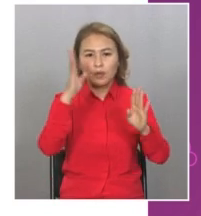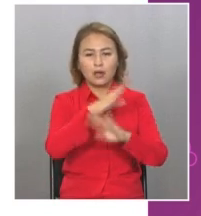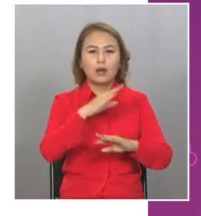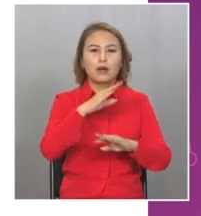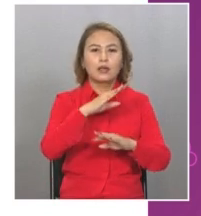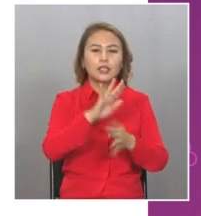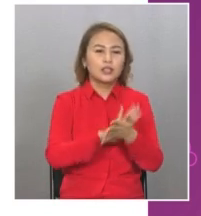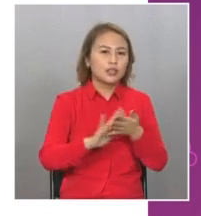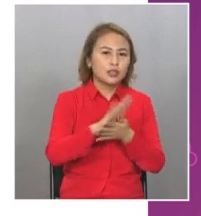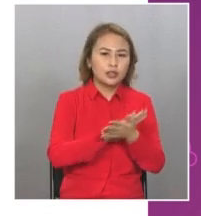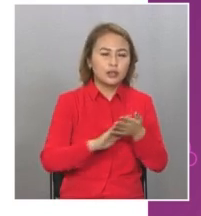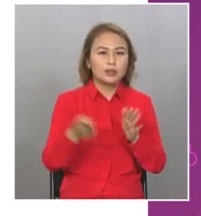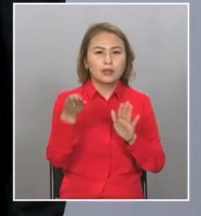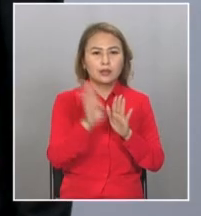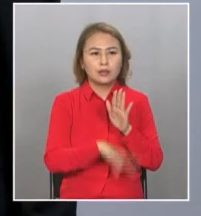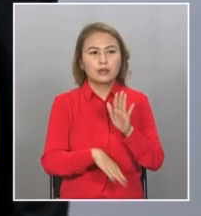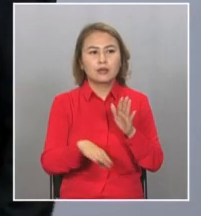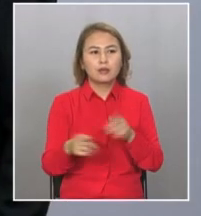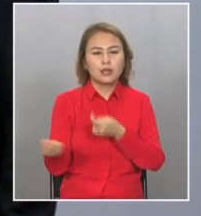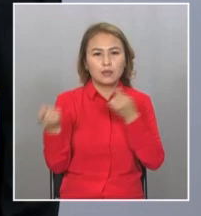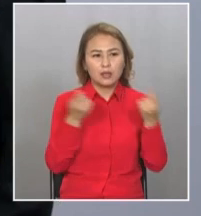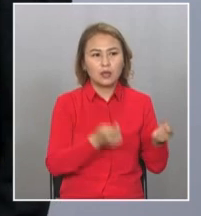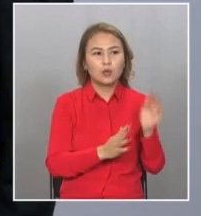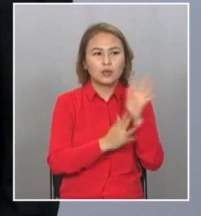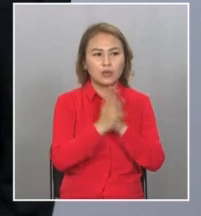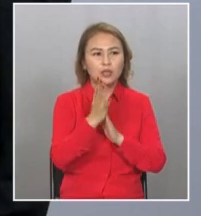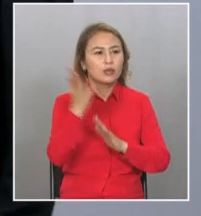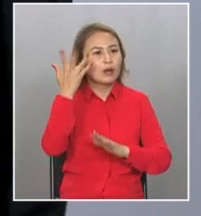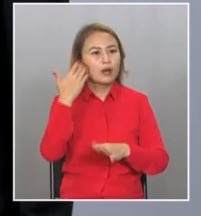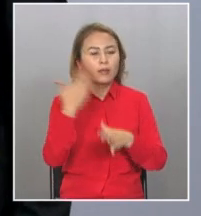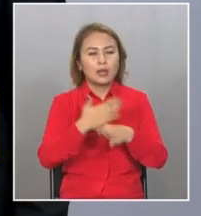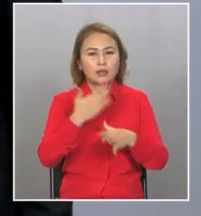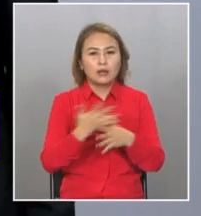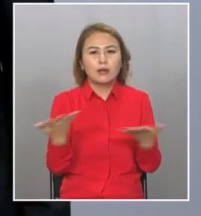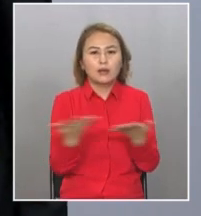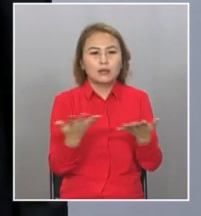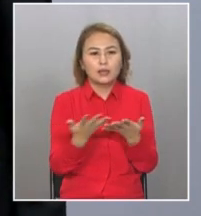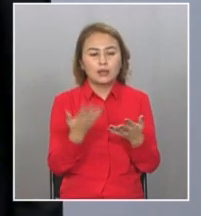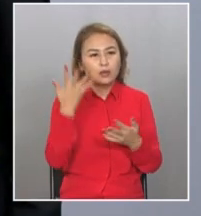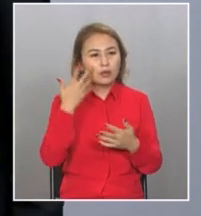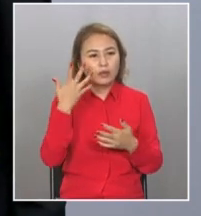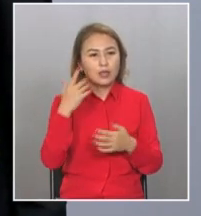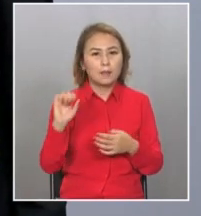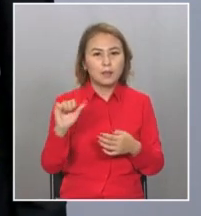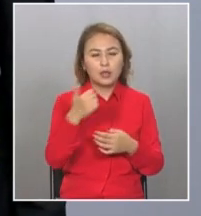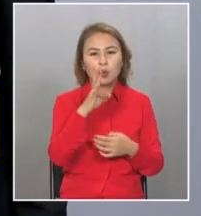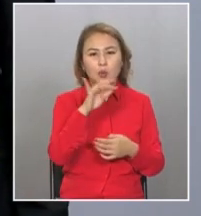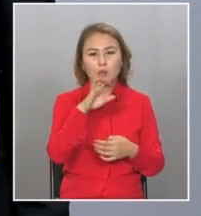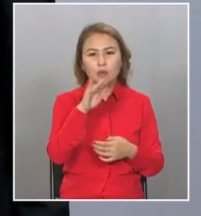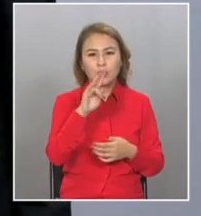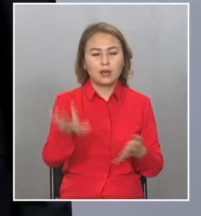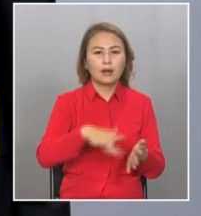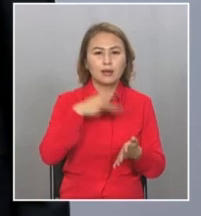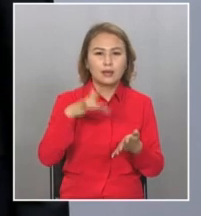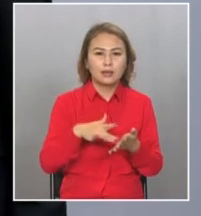ағындары еш кедергісіз тасымалданады. Ал өсімдік жамылғысының климатқа әсері қандай деген кезде, ең біріншіден Нұр-Сұлтан қаласының